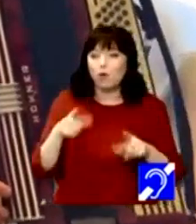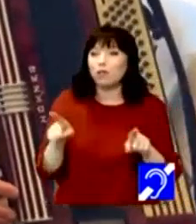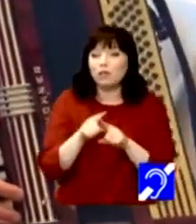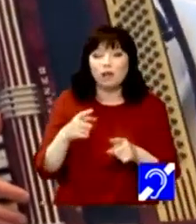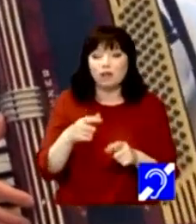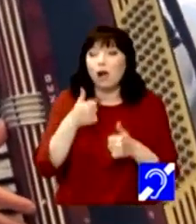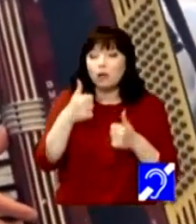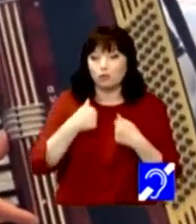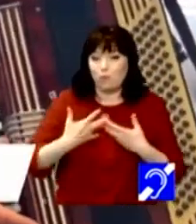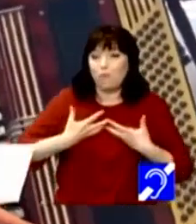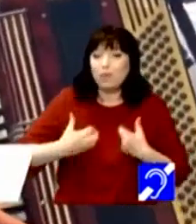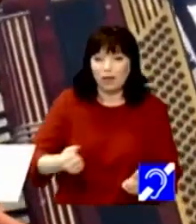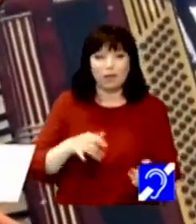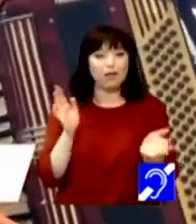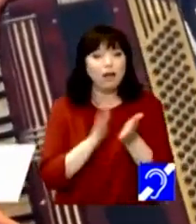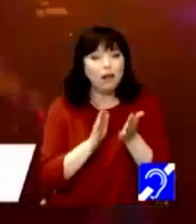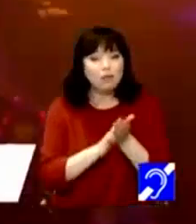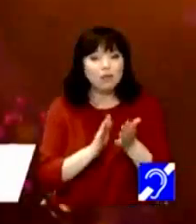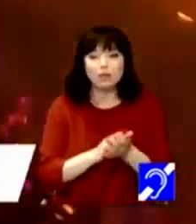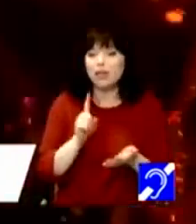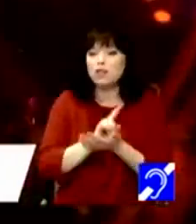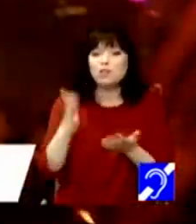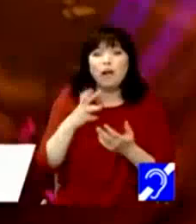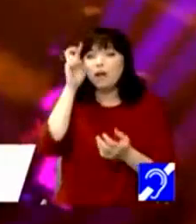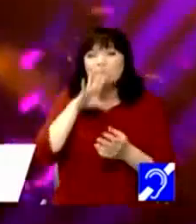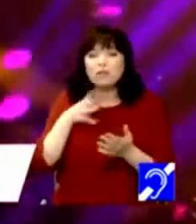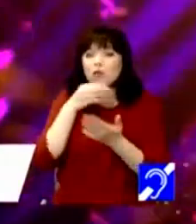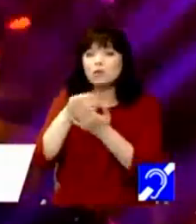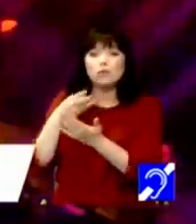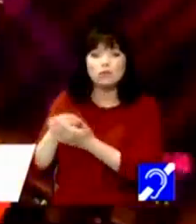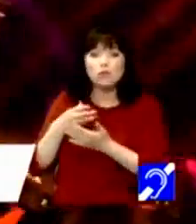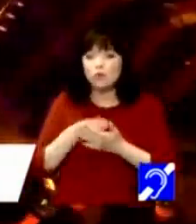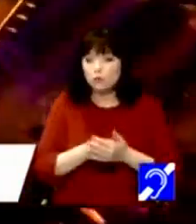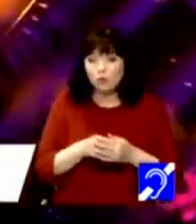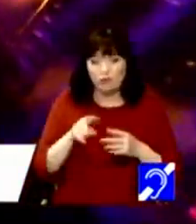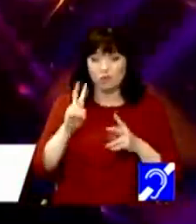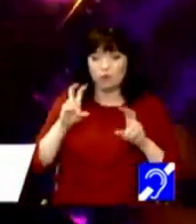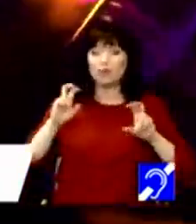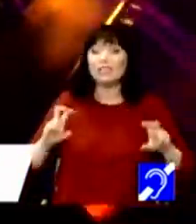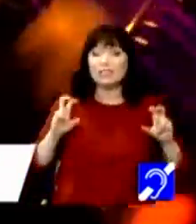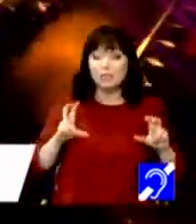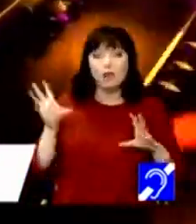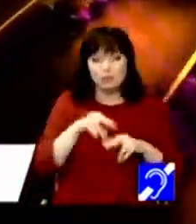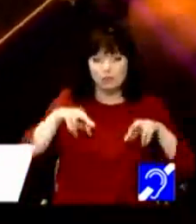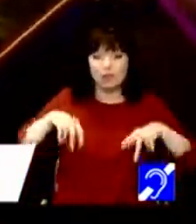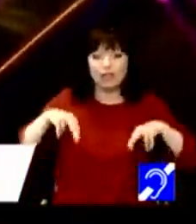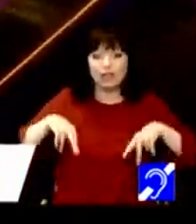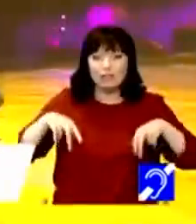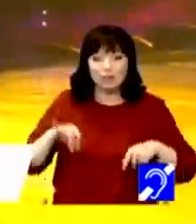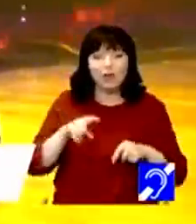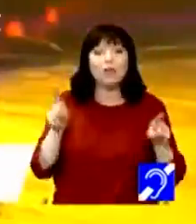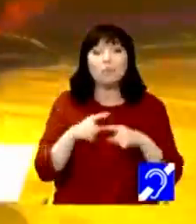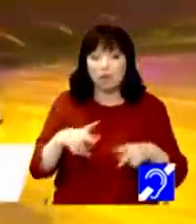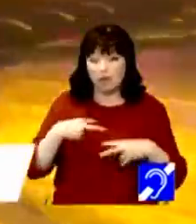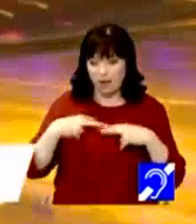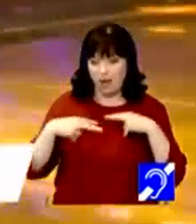deci toți, nu contează ce țară era în sală, toți dansau și cântau Trenulețul